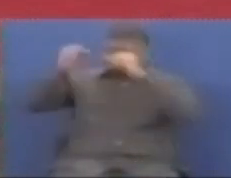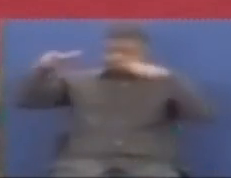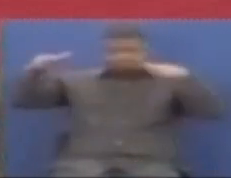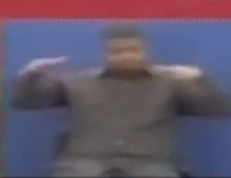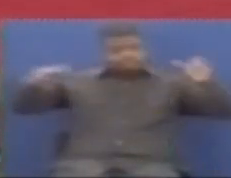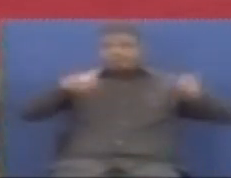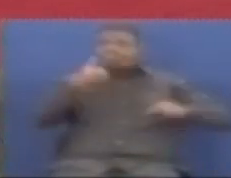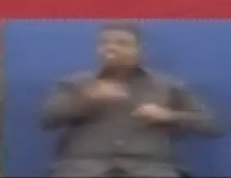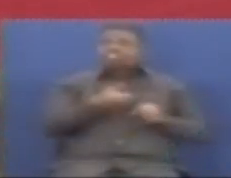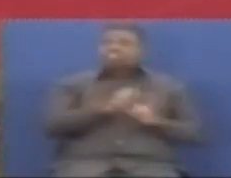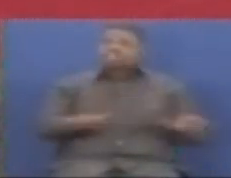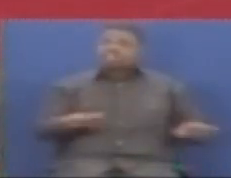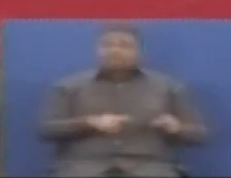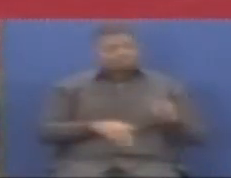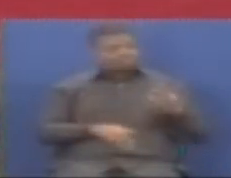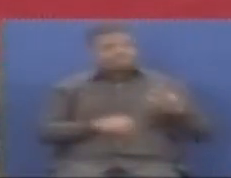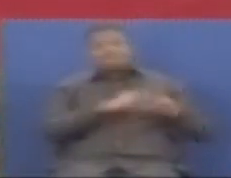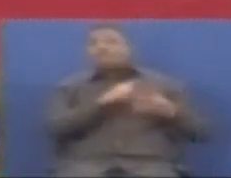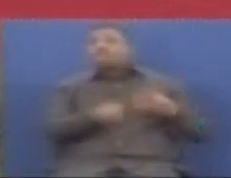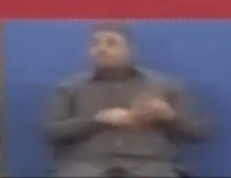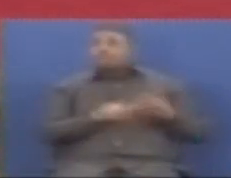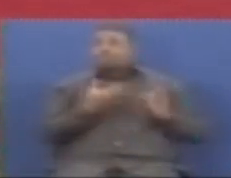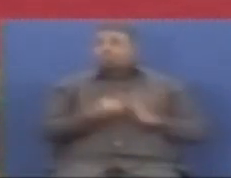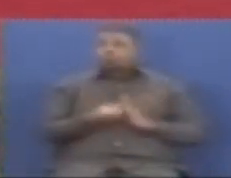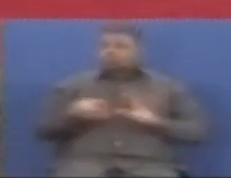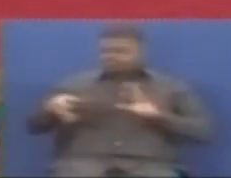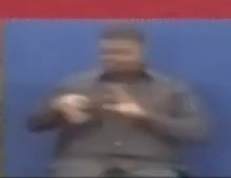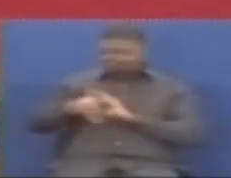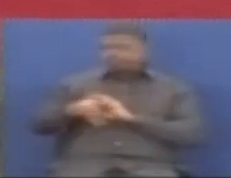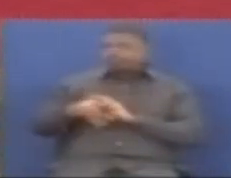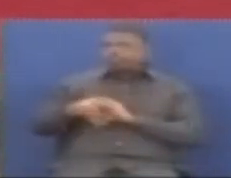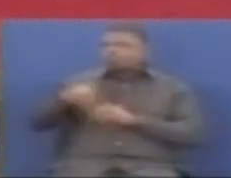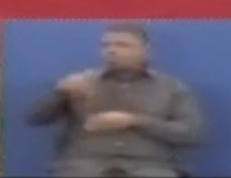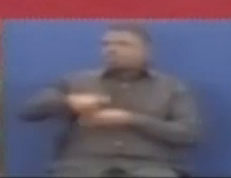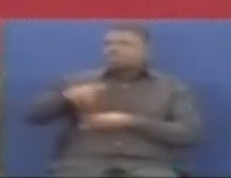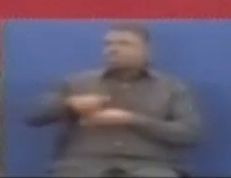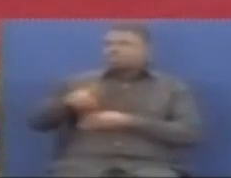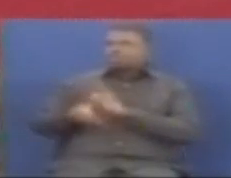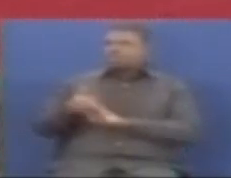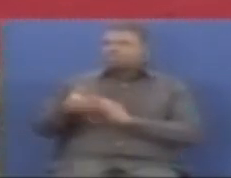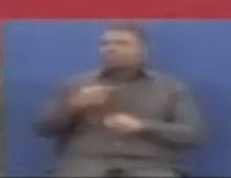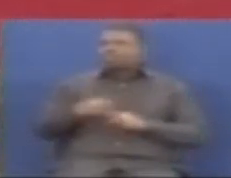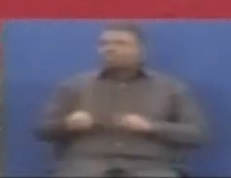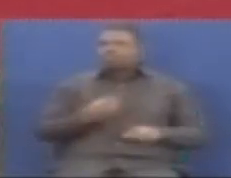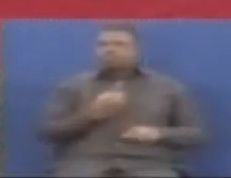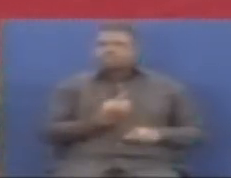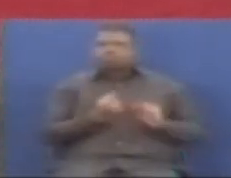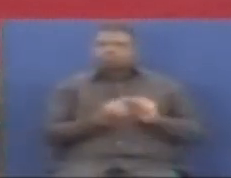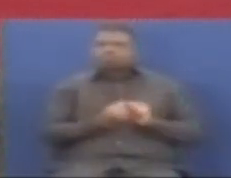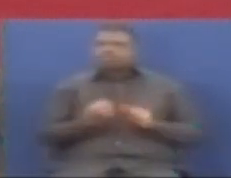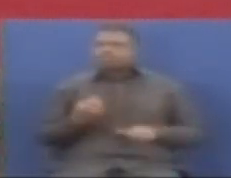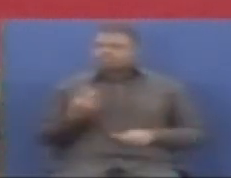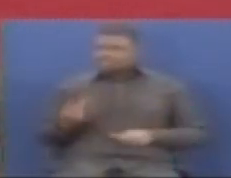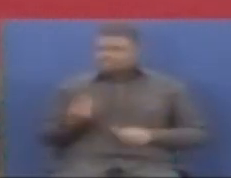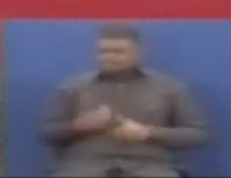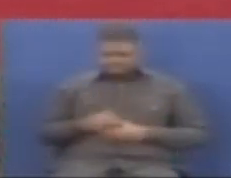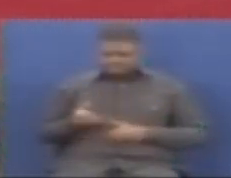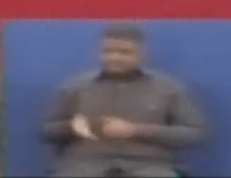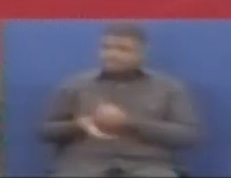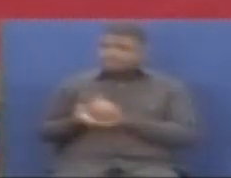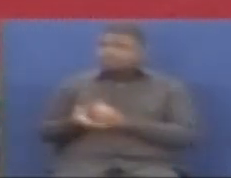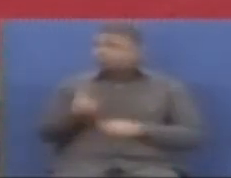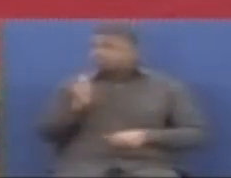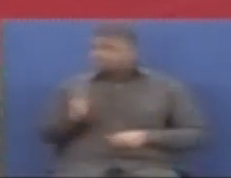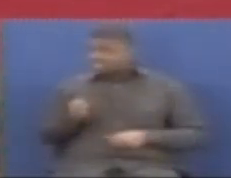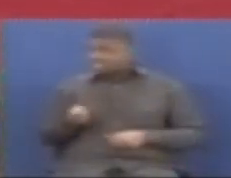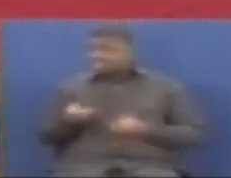Magila, Kwasunga na Welei, pamoja na kuunganisha umeme kwa wateja wa awali zaidi ya 112. Mheshimiwa Naibu Spika, kwa